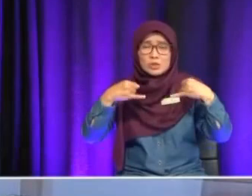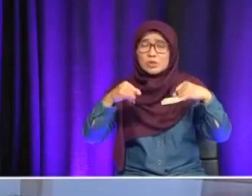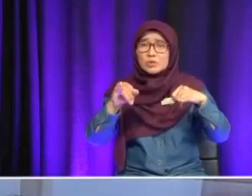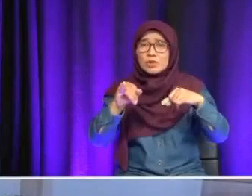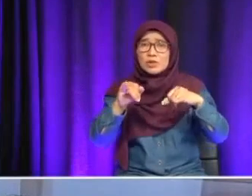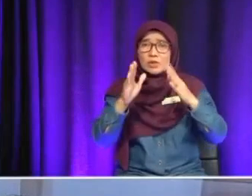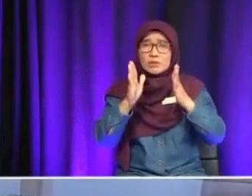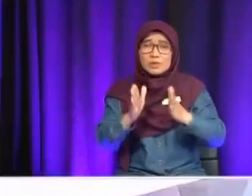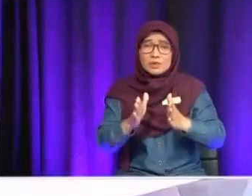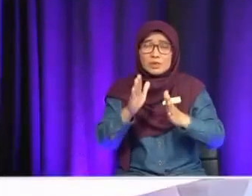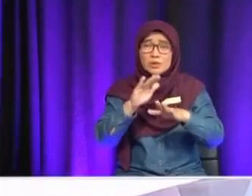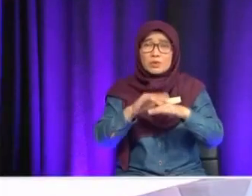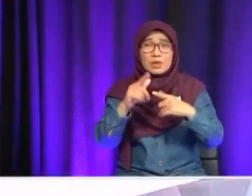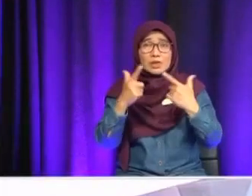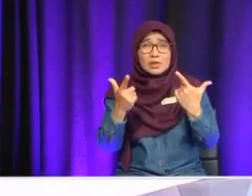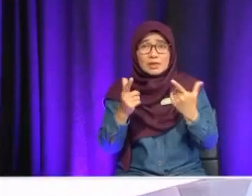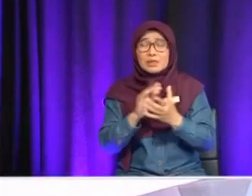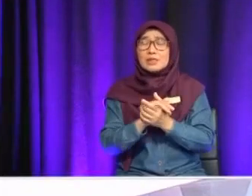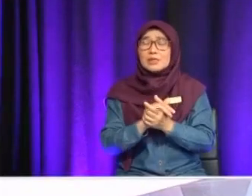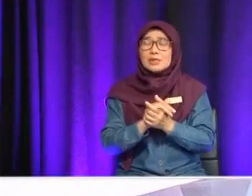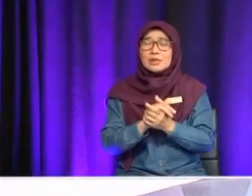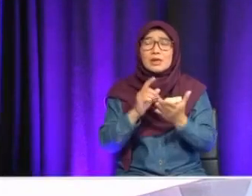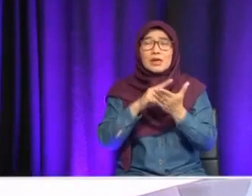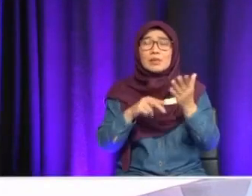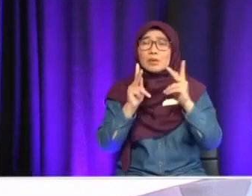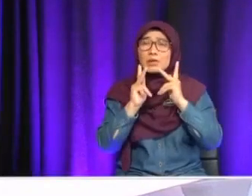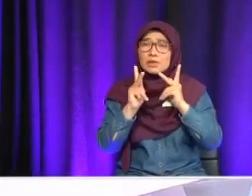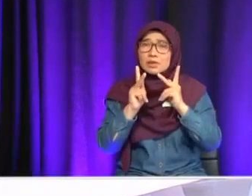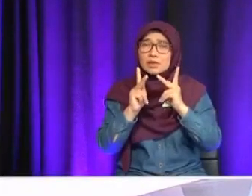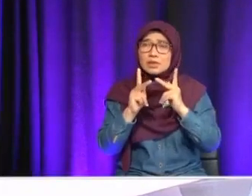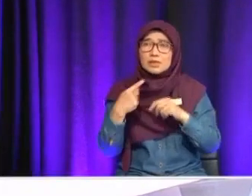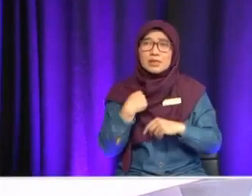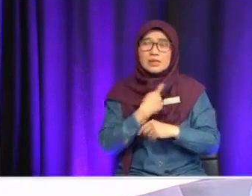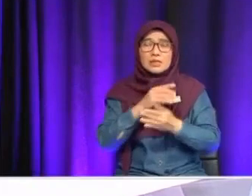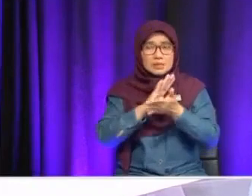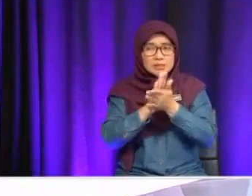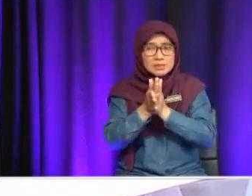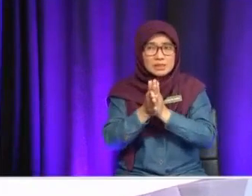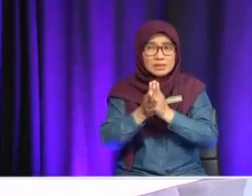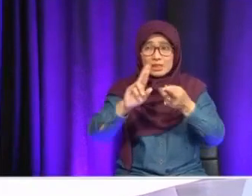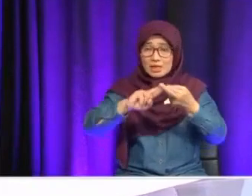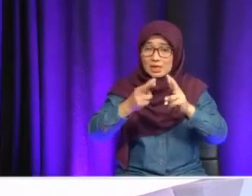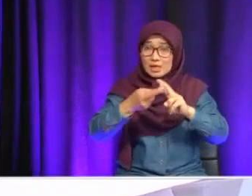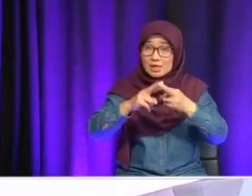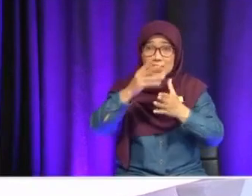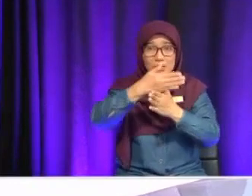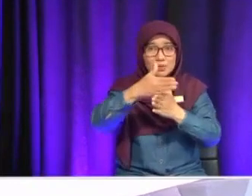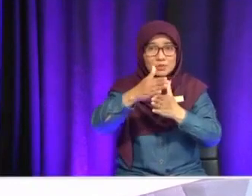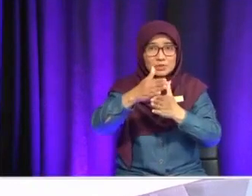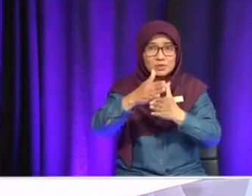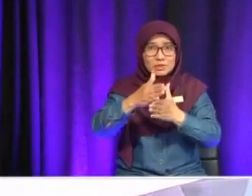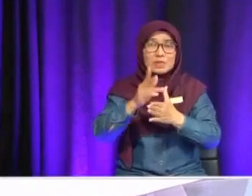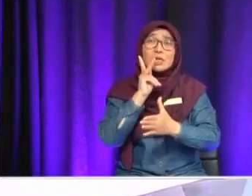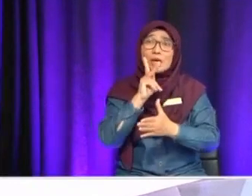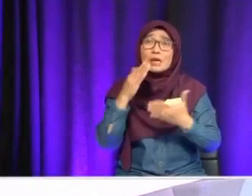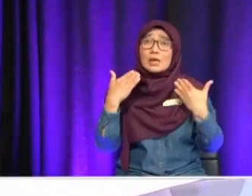macam mana? Okey, macam ni Syafika. Apa kata kita jadikan kongsi? Akak ada duit, kita boleh. Akak